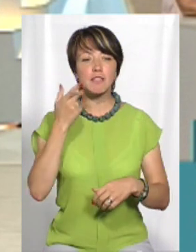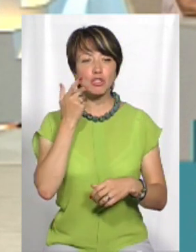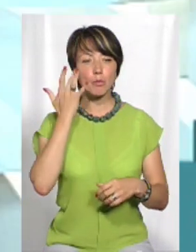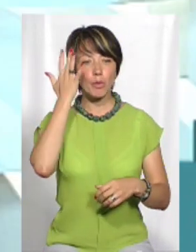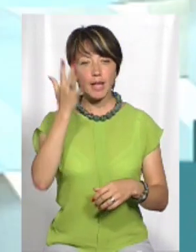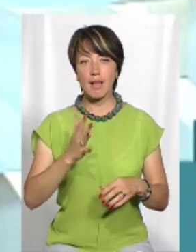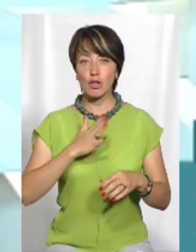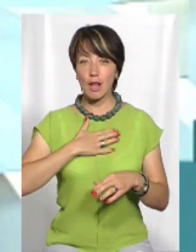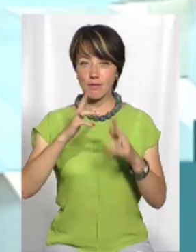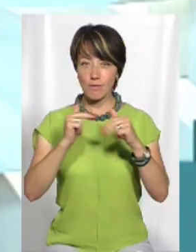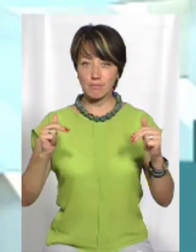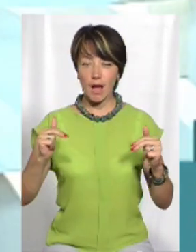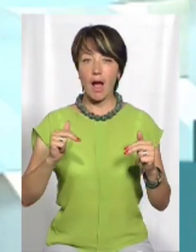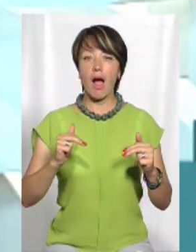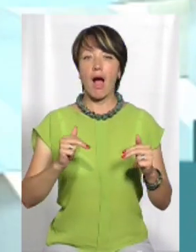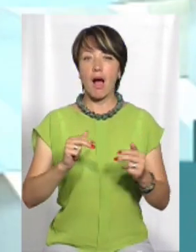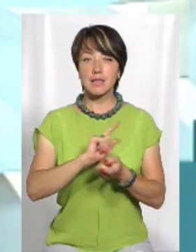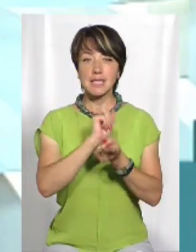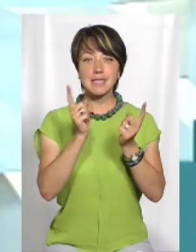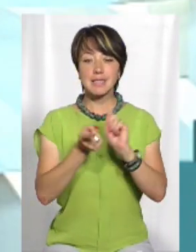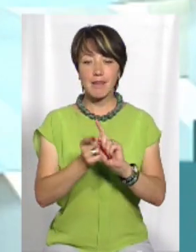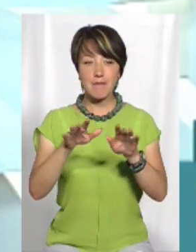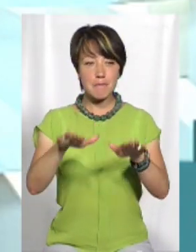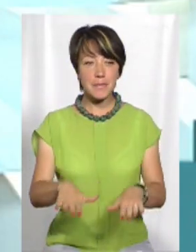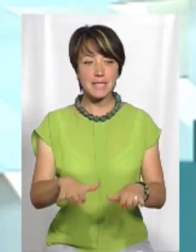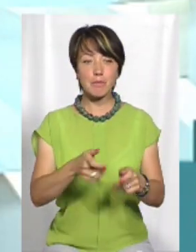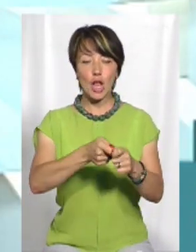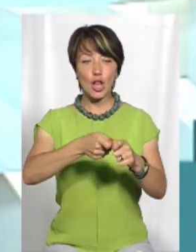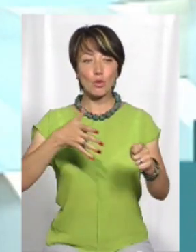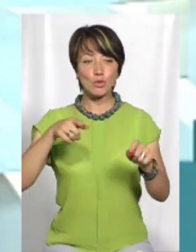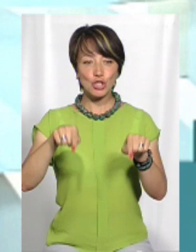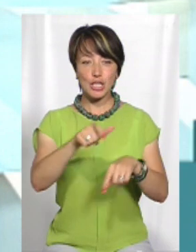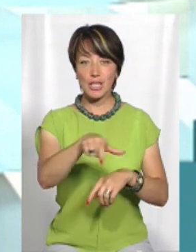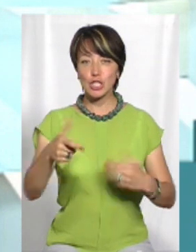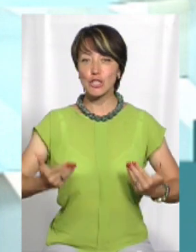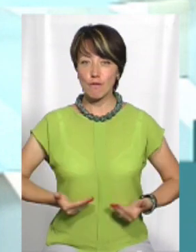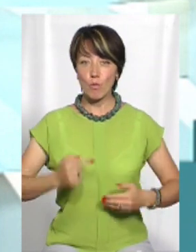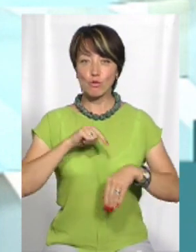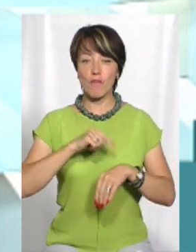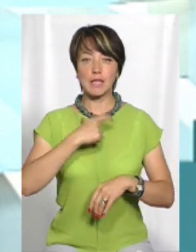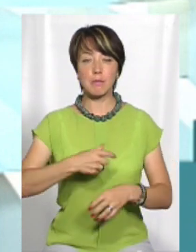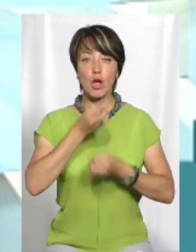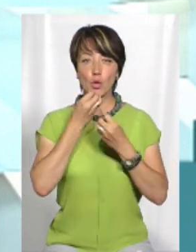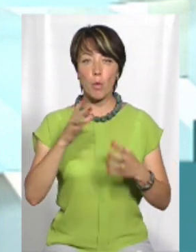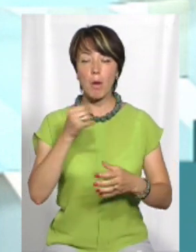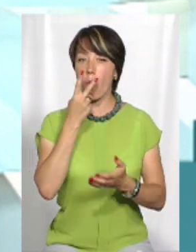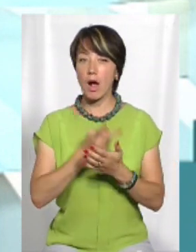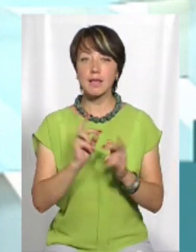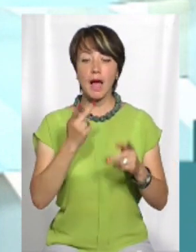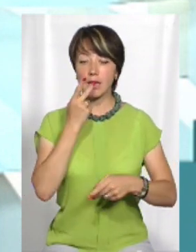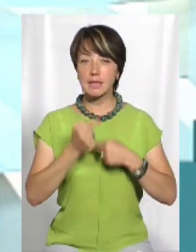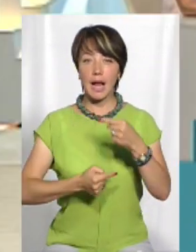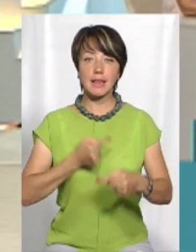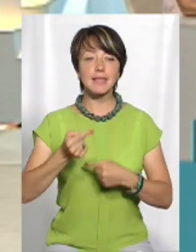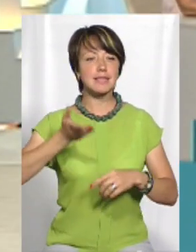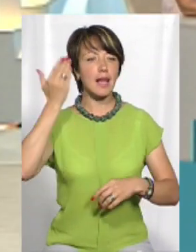мріяв, щоб Меджибіж взагалі став таким замком, де лучники живуть і почуваються себе добре, і показують, як ця